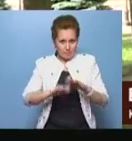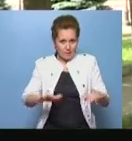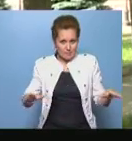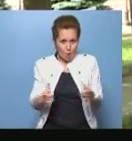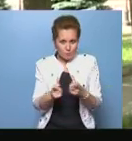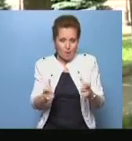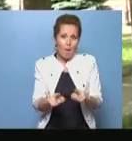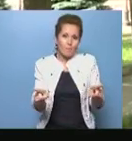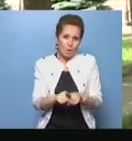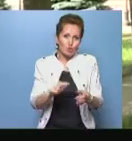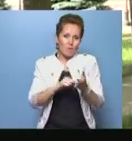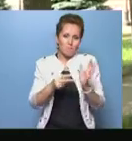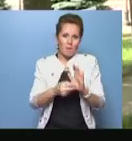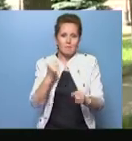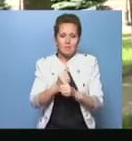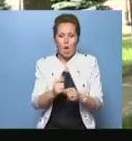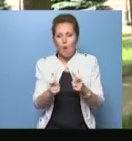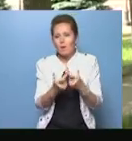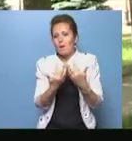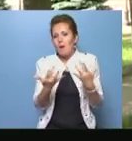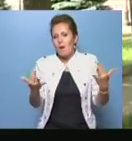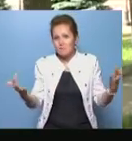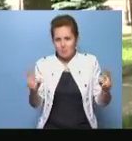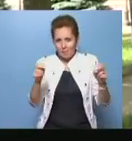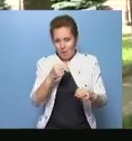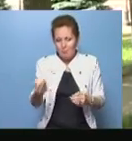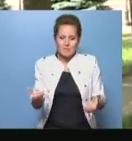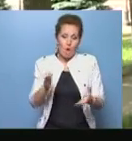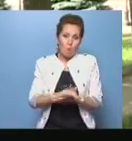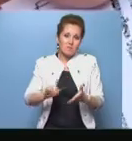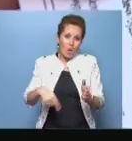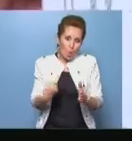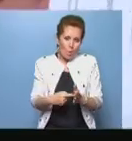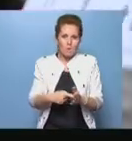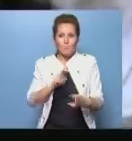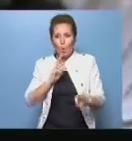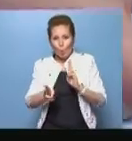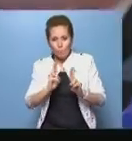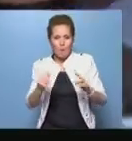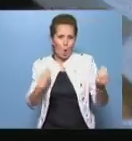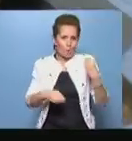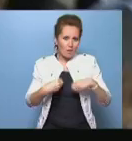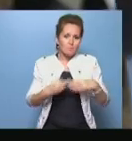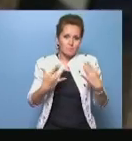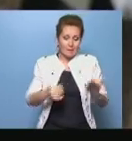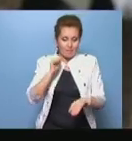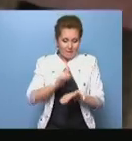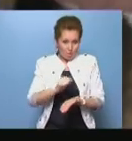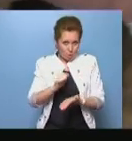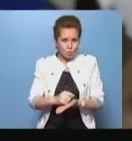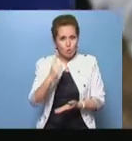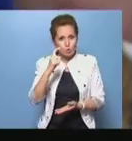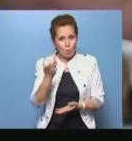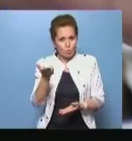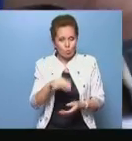сделать открытки на разные темы. Это знакомство с городом, кухня, одежда и другие. Тираж открыток – 100 экземпляров. Их можно